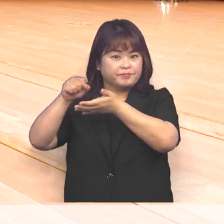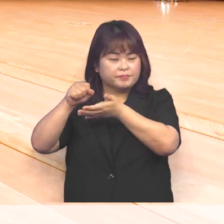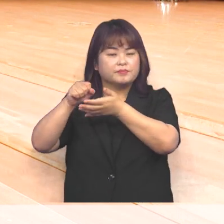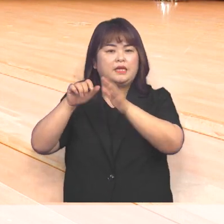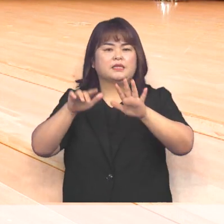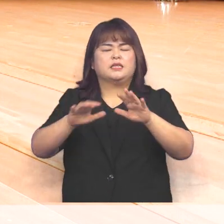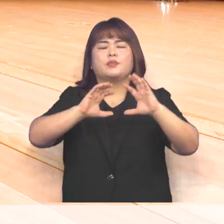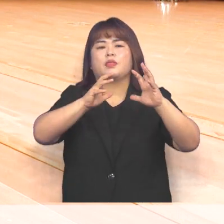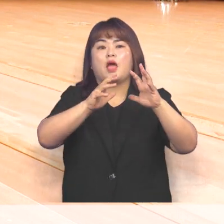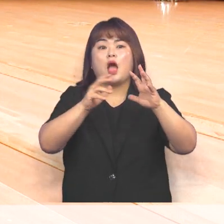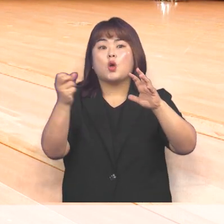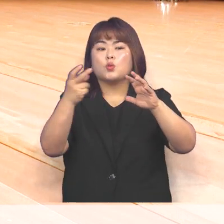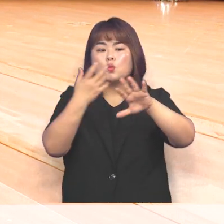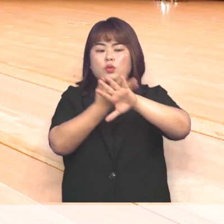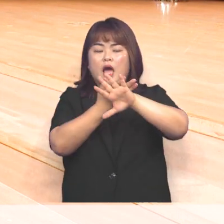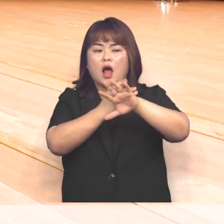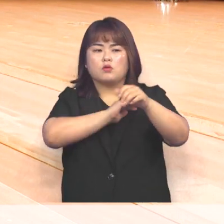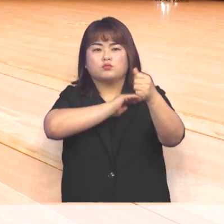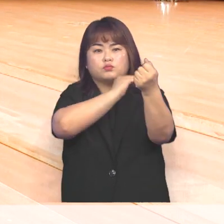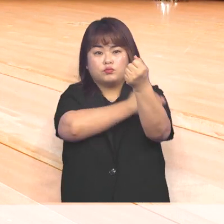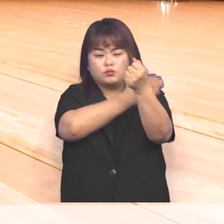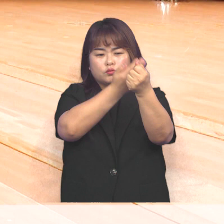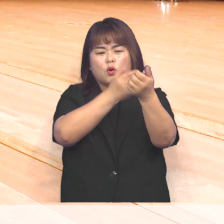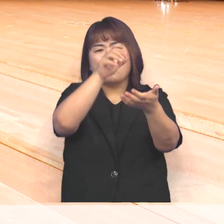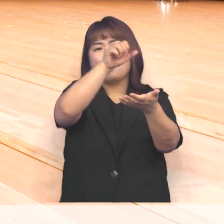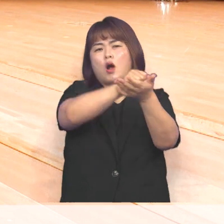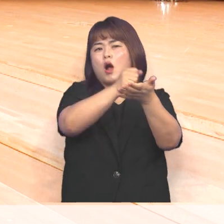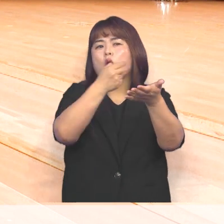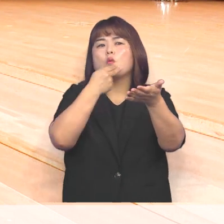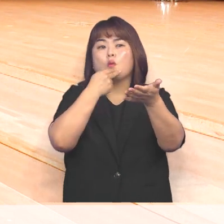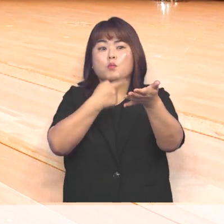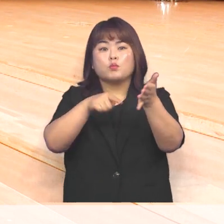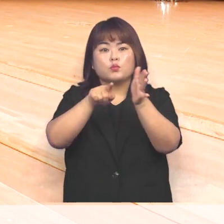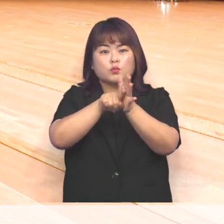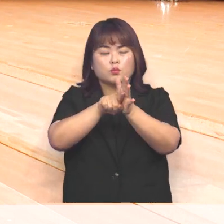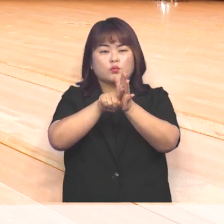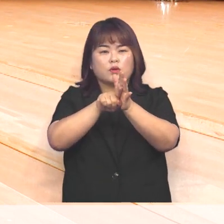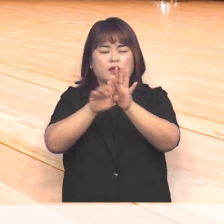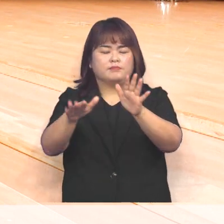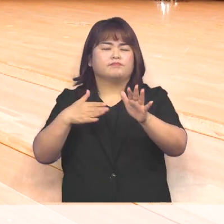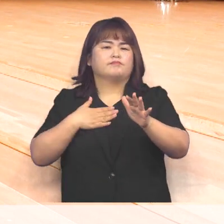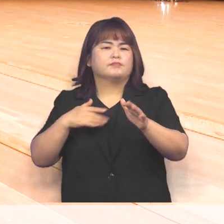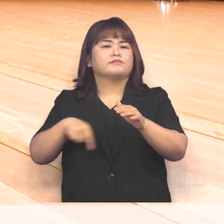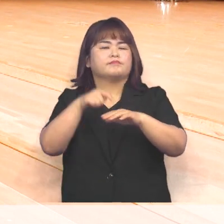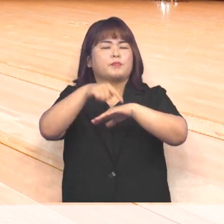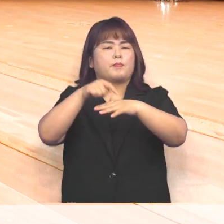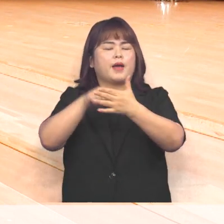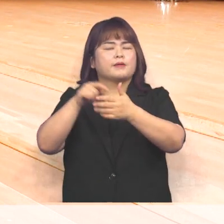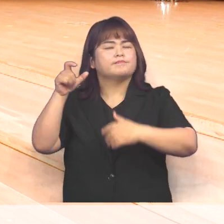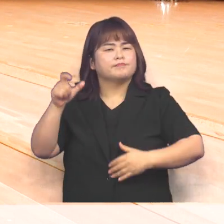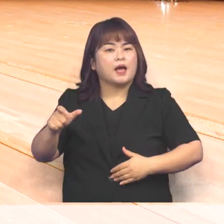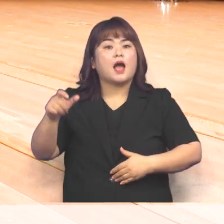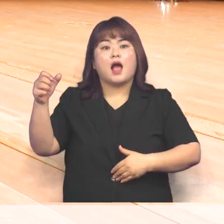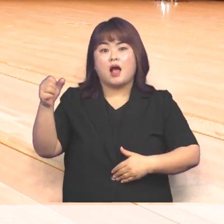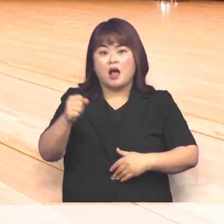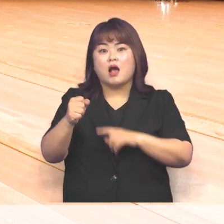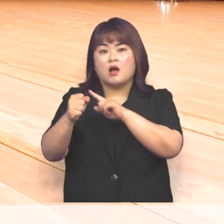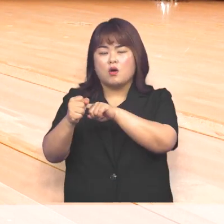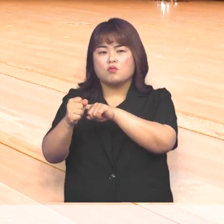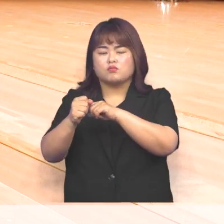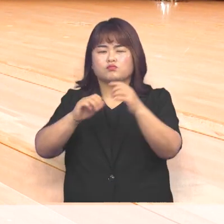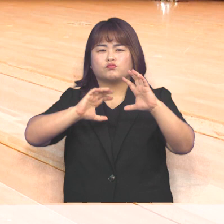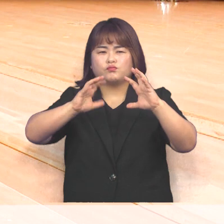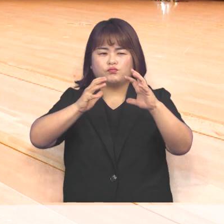이 나라가 다시는 국권이 침탈당하는 일이 없도록 저희들이 마음가짐을 단단히 하고